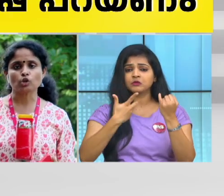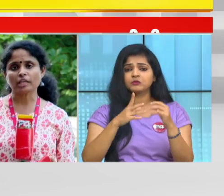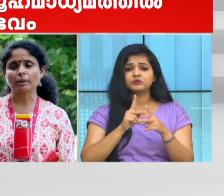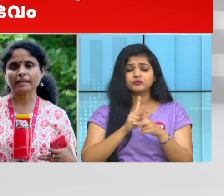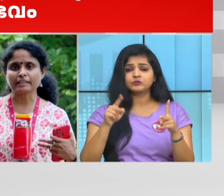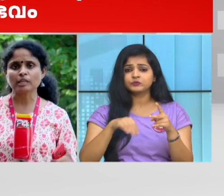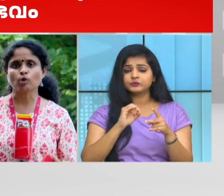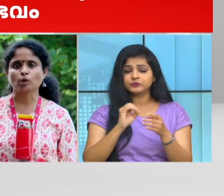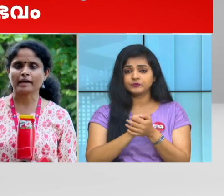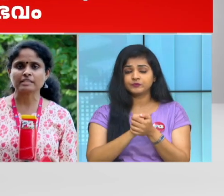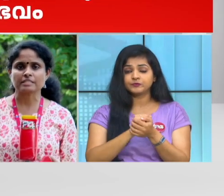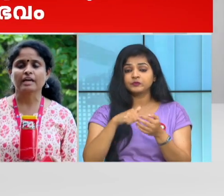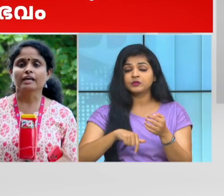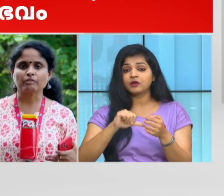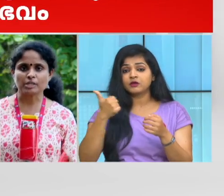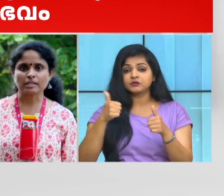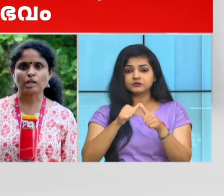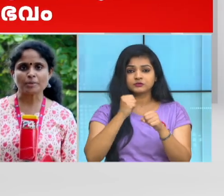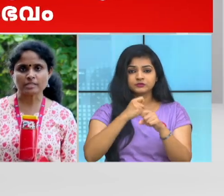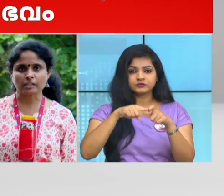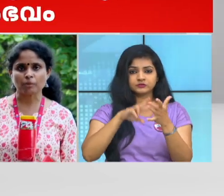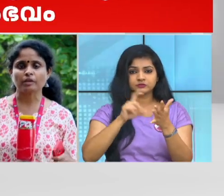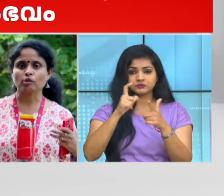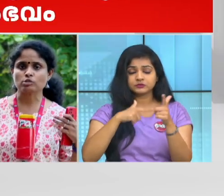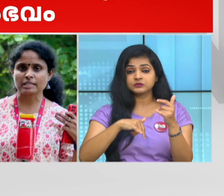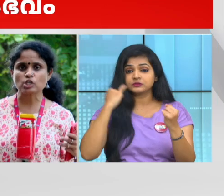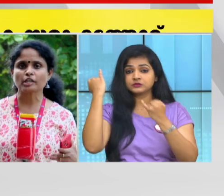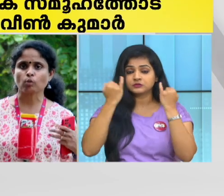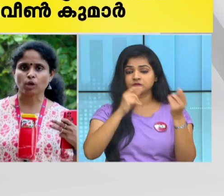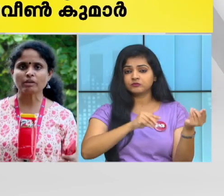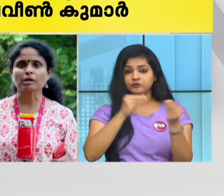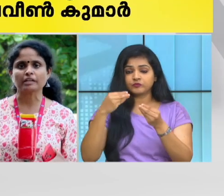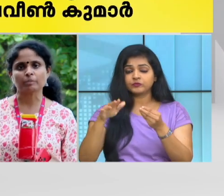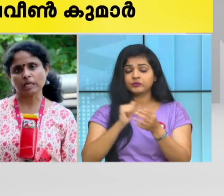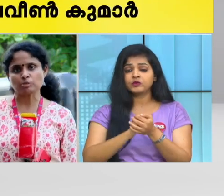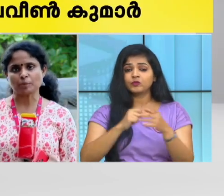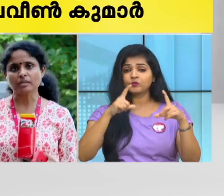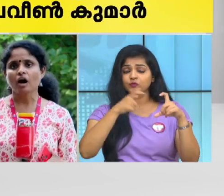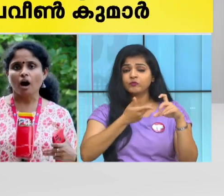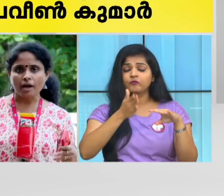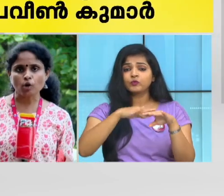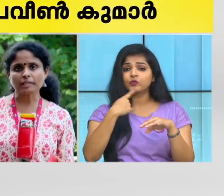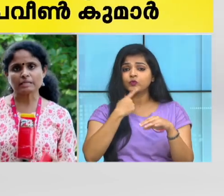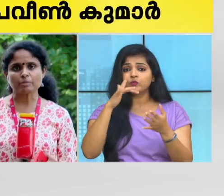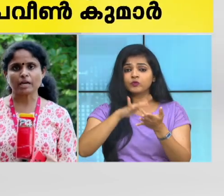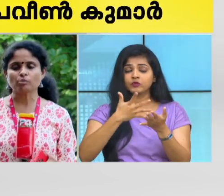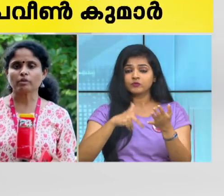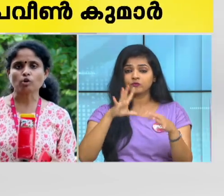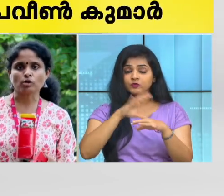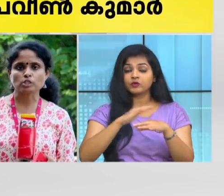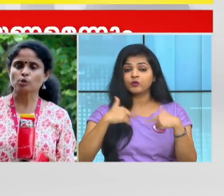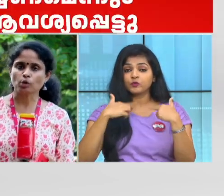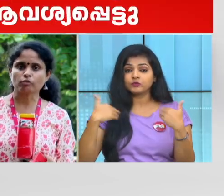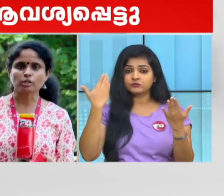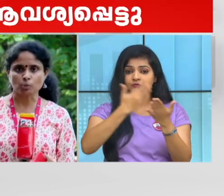അതുകൊണ്ട് തന്നെ മറ്റേതെങ്കിലും ഒരു ഏജൻസി ഈ വിഷയത്തിൽ അന്വേഷണം നടത്തണം, ഈ ഒരു സ്ക്രീൻഷോട്ടിന്റെ ഉറവിടം കണ്ടെത്തണം എന്നാവശ്യപ്പെട്ട് ഹൈക്കോടതിയെ സമീപിക്കാനും നിലവിൽ